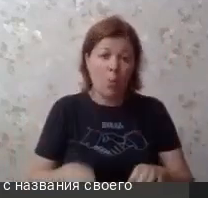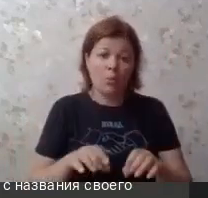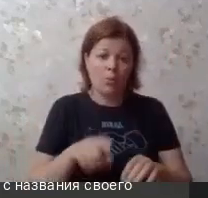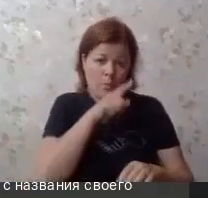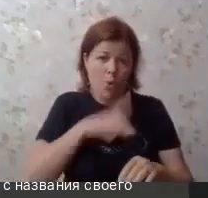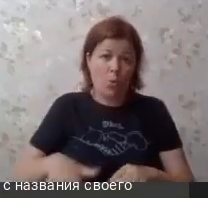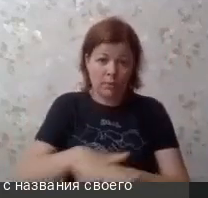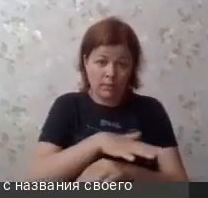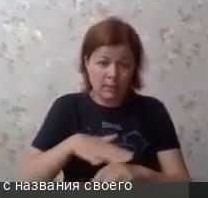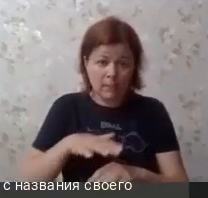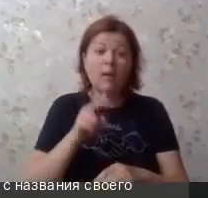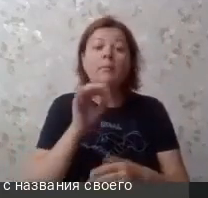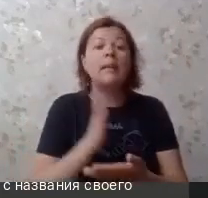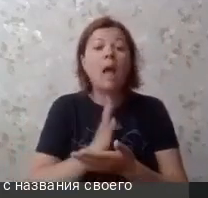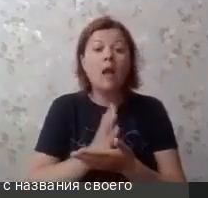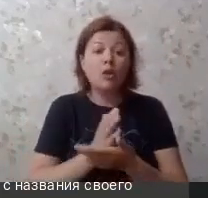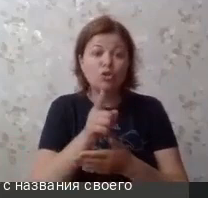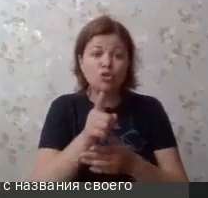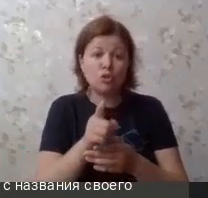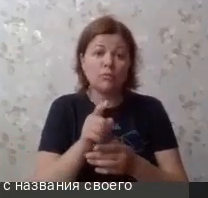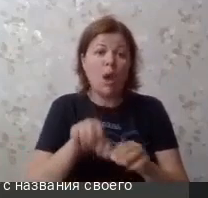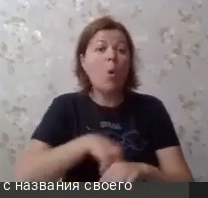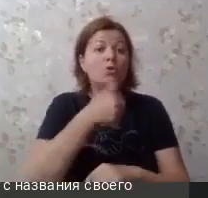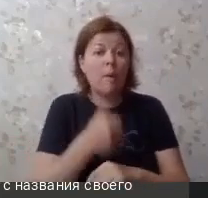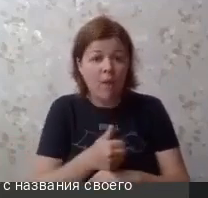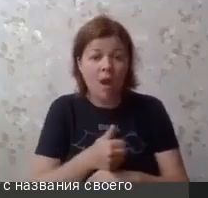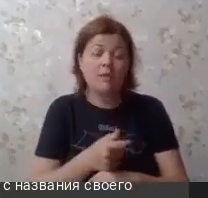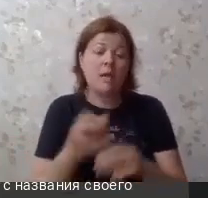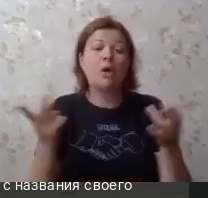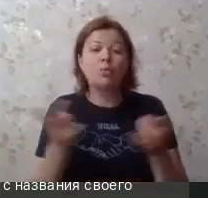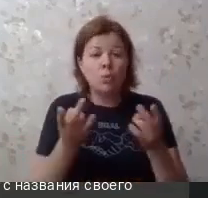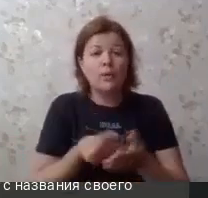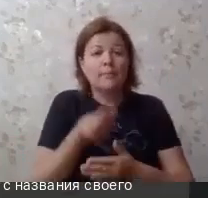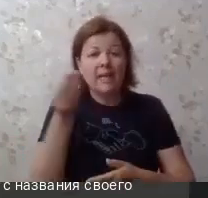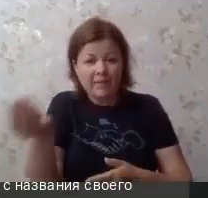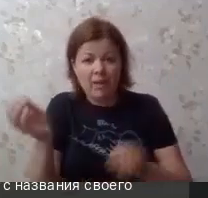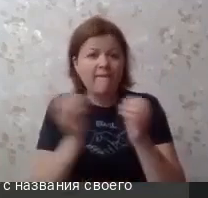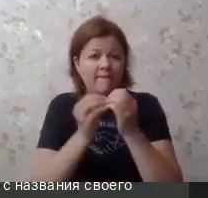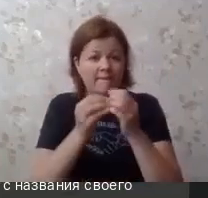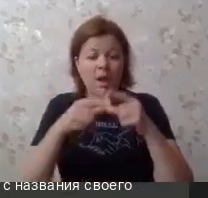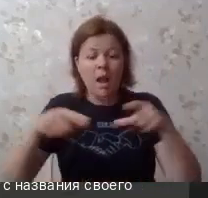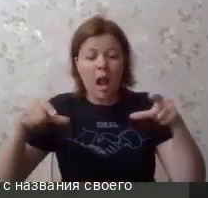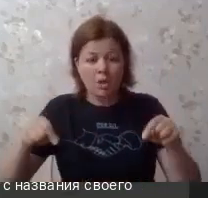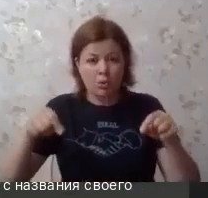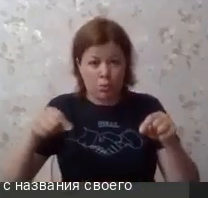при наличии оснований необходимо предъявить ту же карту платежной системы МИР, с